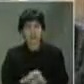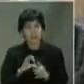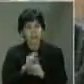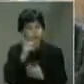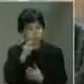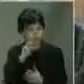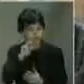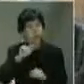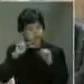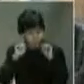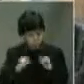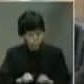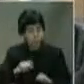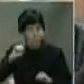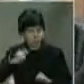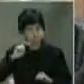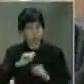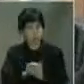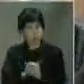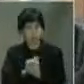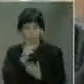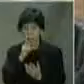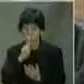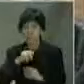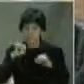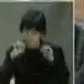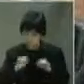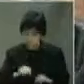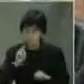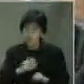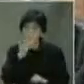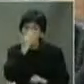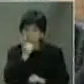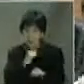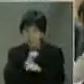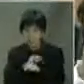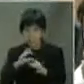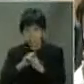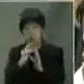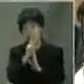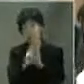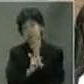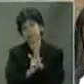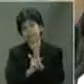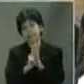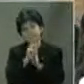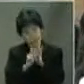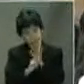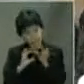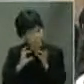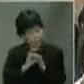ครม.เห็นชอบต้องให้ครม.เห็นชอบเพราะอำนาจตามกฎหมายตามพระราชบัญญัติ